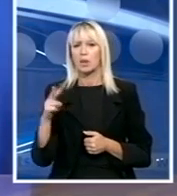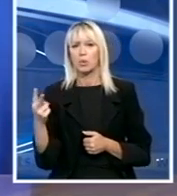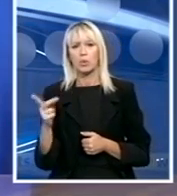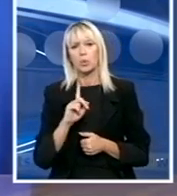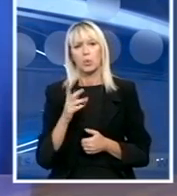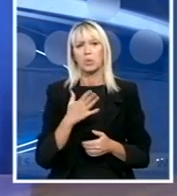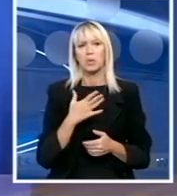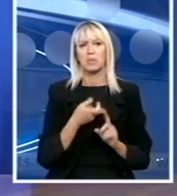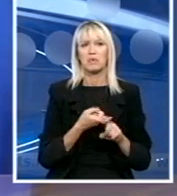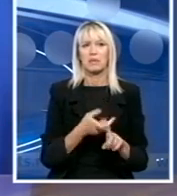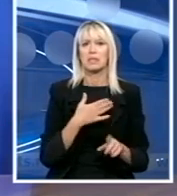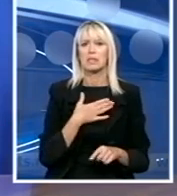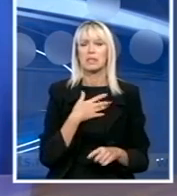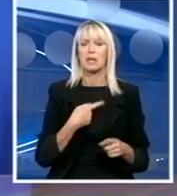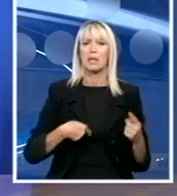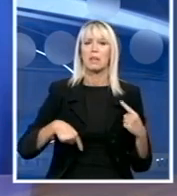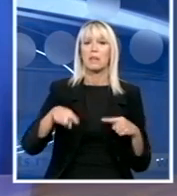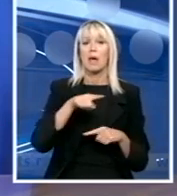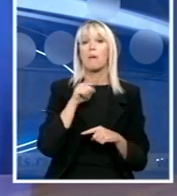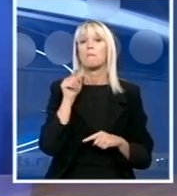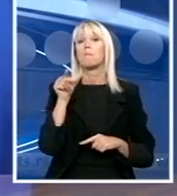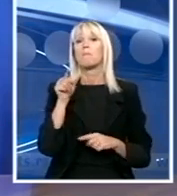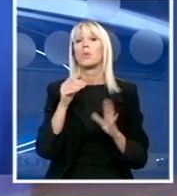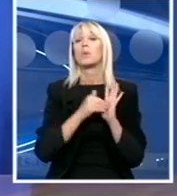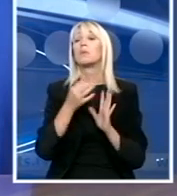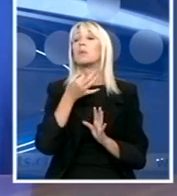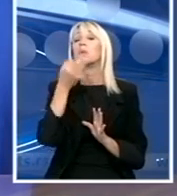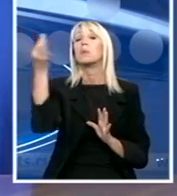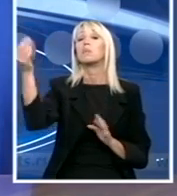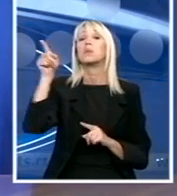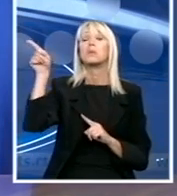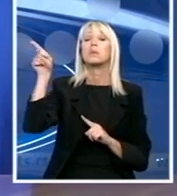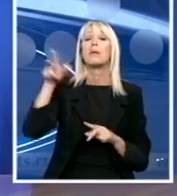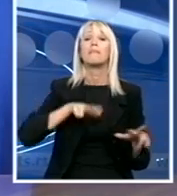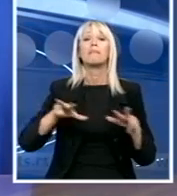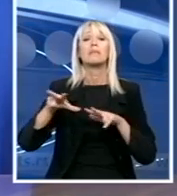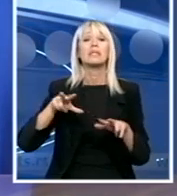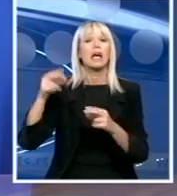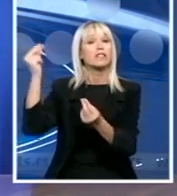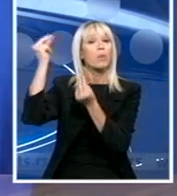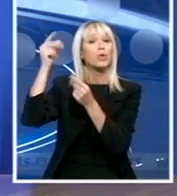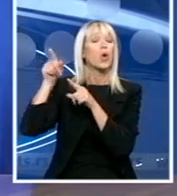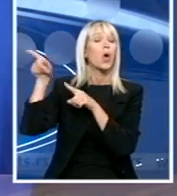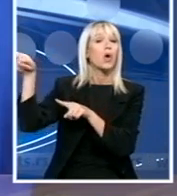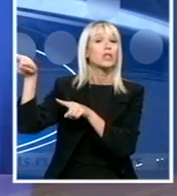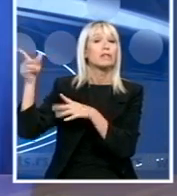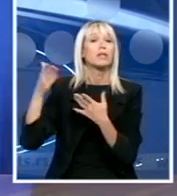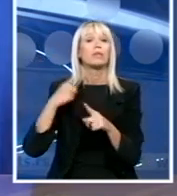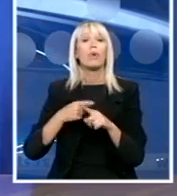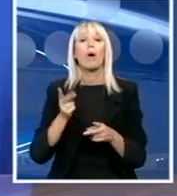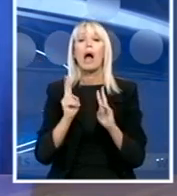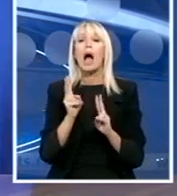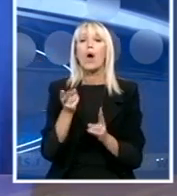slučaju je interesantno i to treba pitati iz Ministarstva prosvete, jer je način